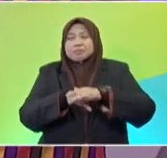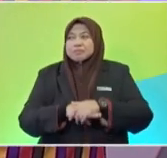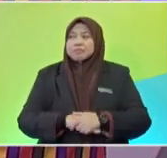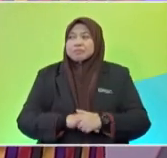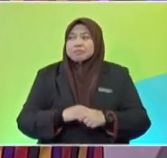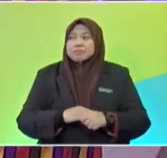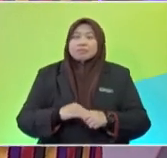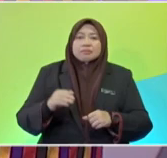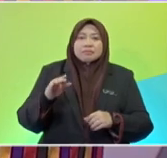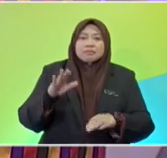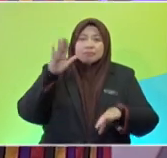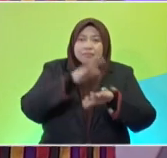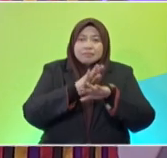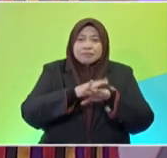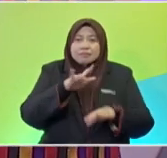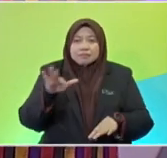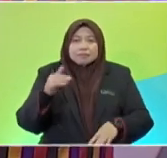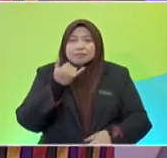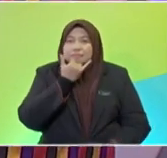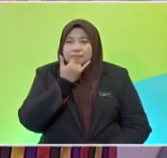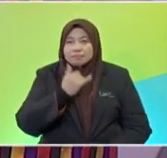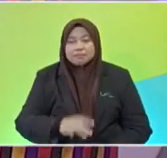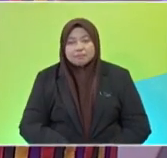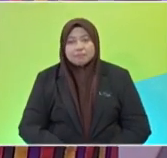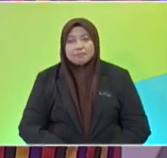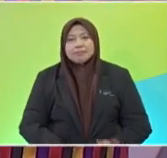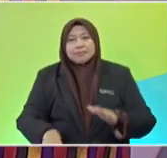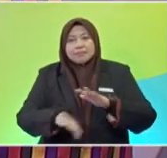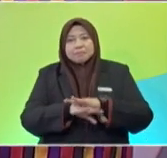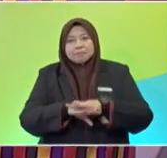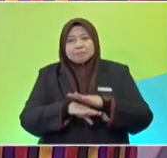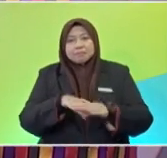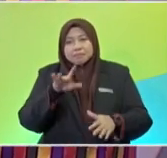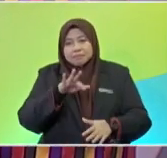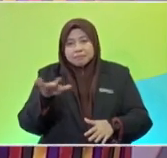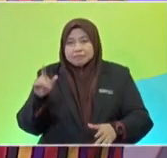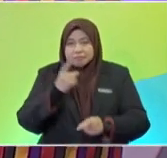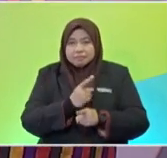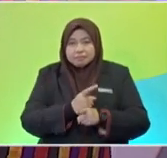salah tetapi inilah ejaan yang tepat cedera mata